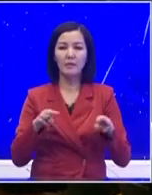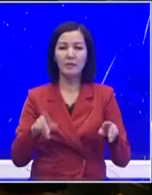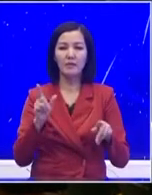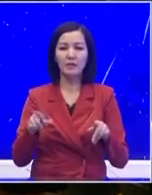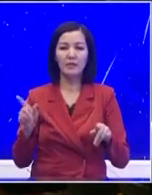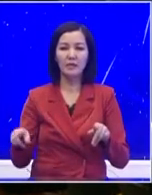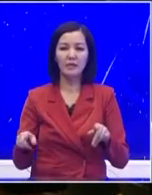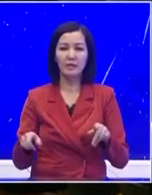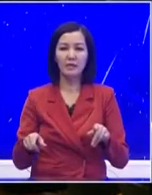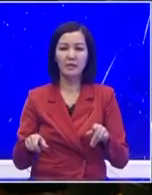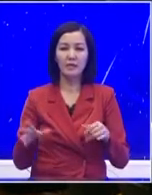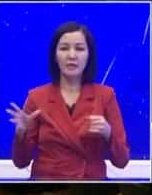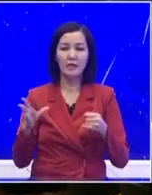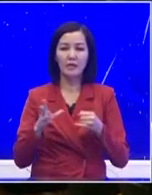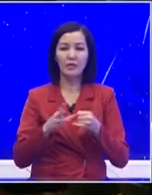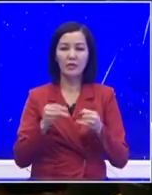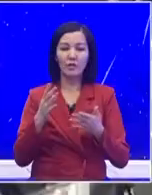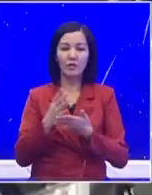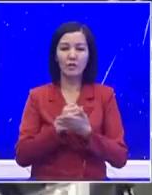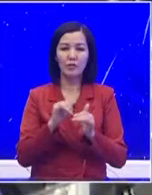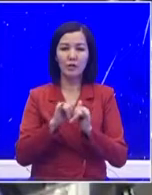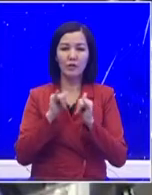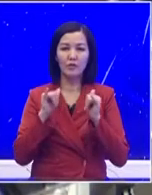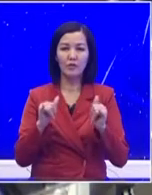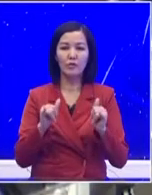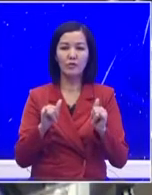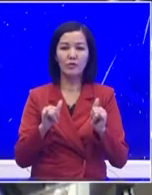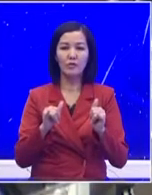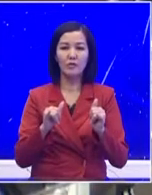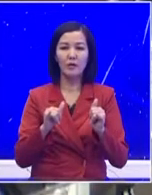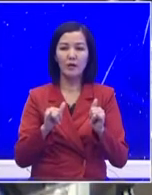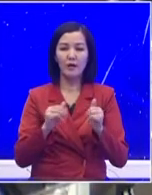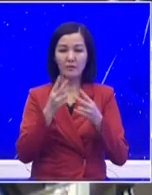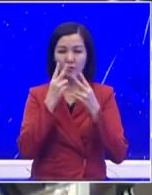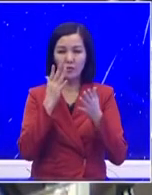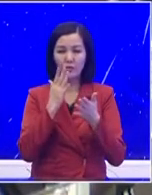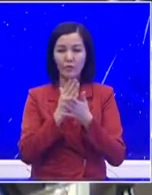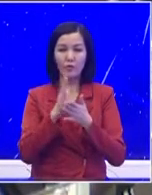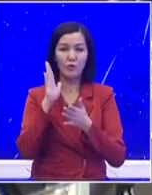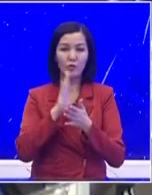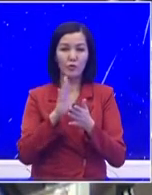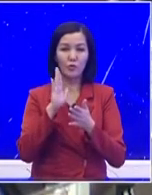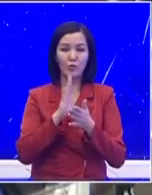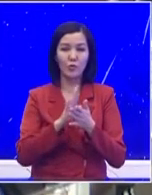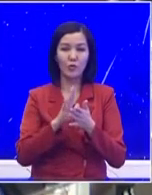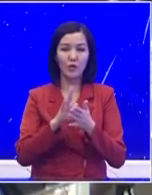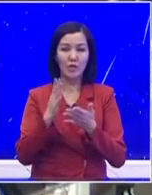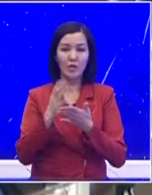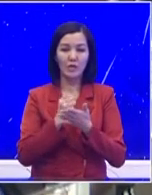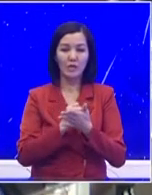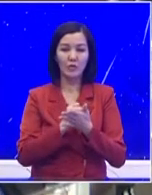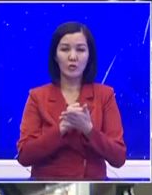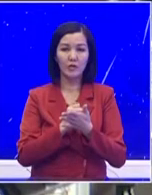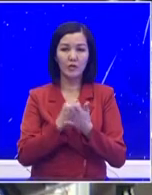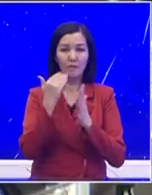су ресурстарын пайдалану және сақтау тиімділігін арттыру міндетін қойып отыр. Осыған орай су ресурстарын басқару бағдарламасы